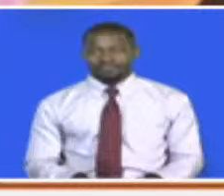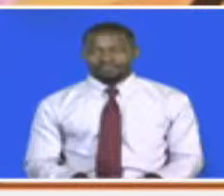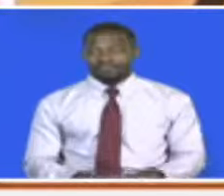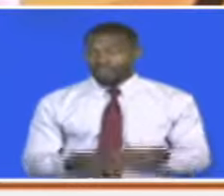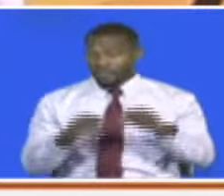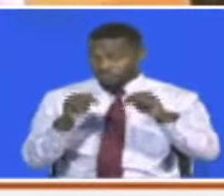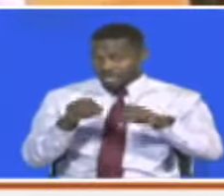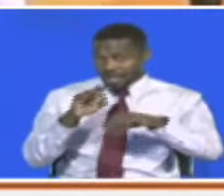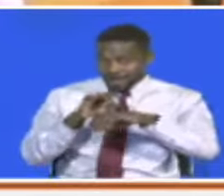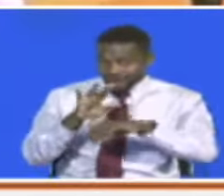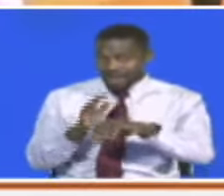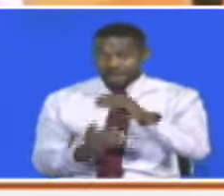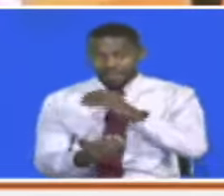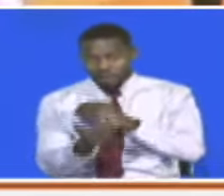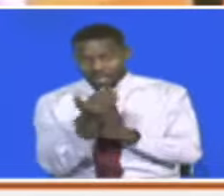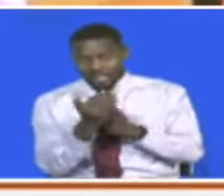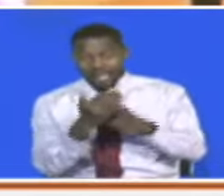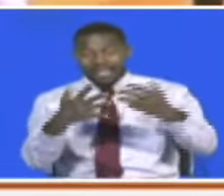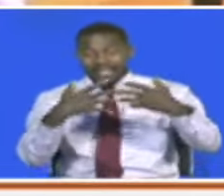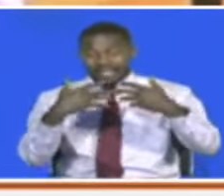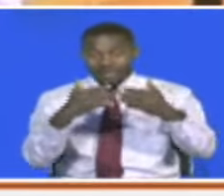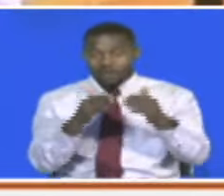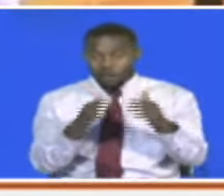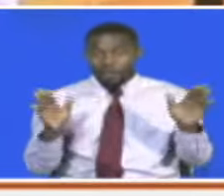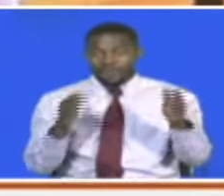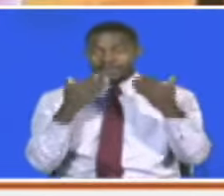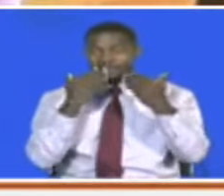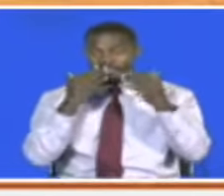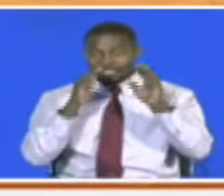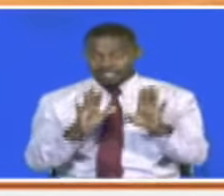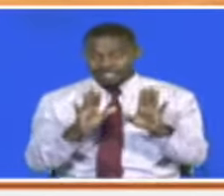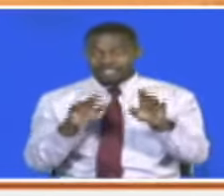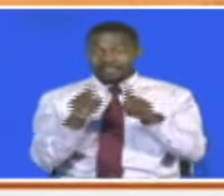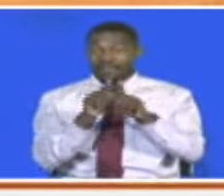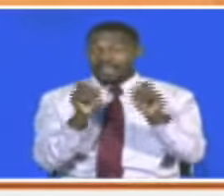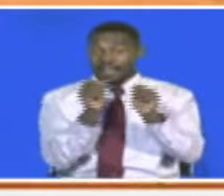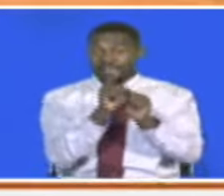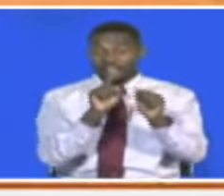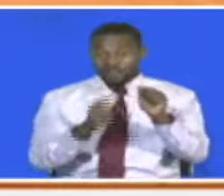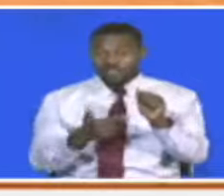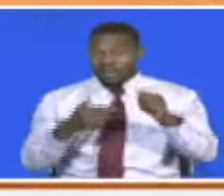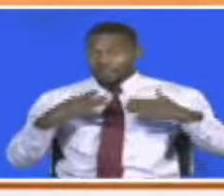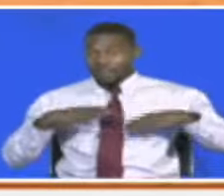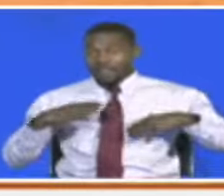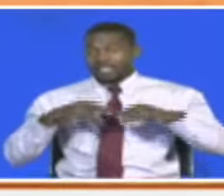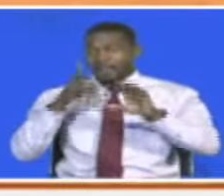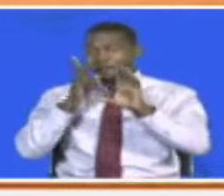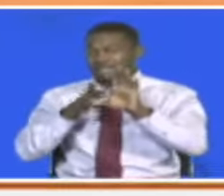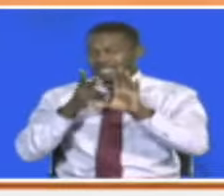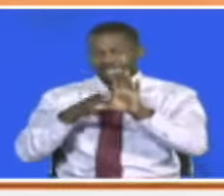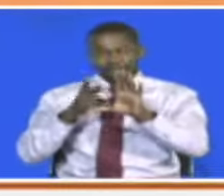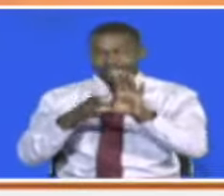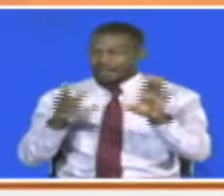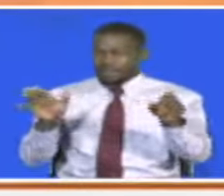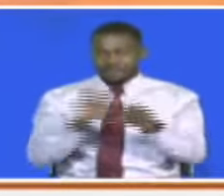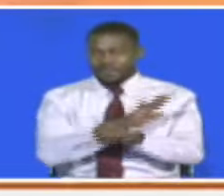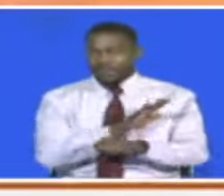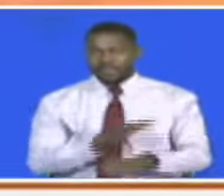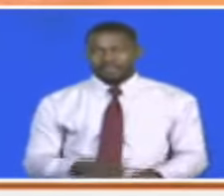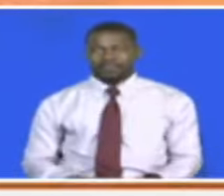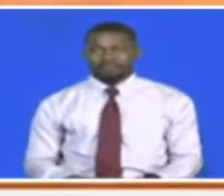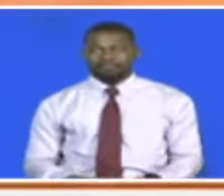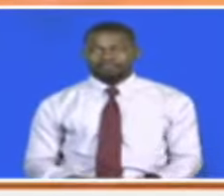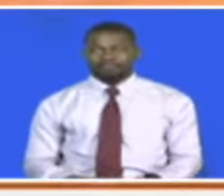Alfajiri ya mafungulia ng'ombe uwanja wa Kwale wenye uwezo wa kubeba watu 11,000 ulikuwa ushafurika.